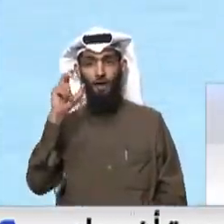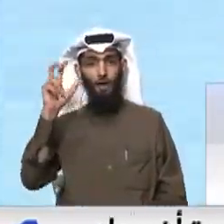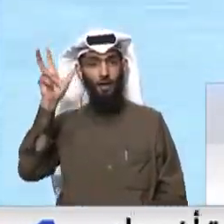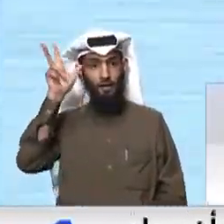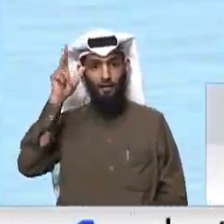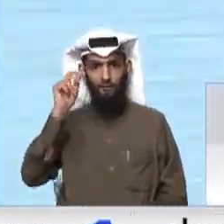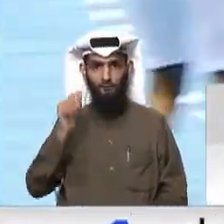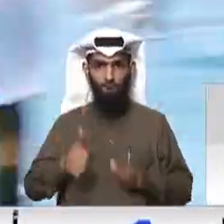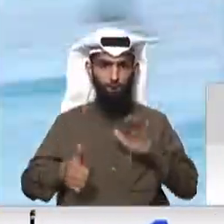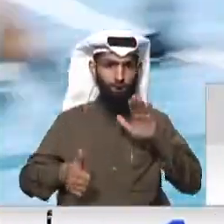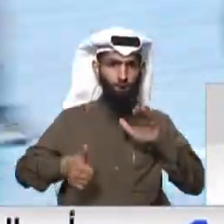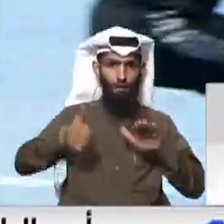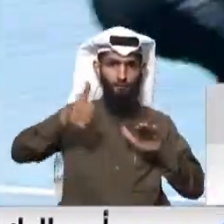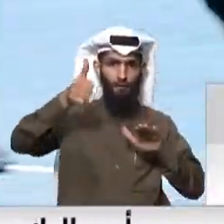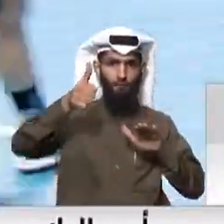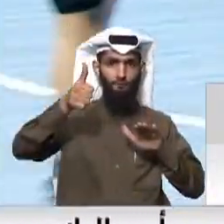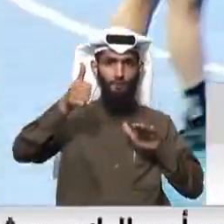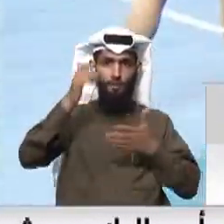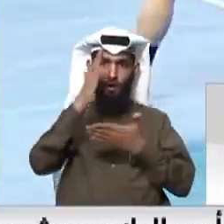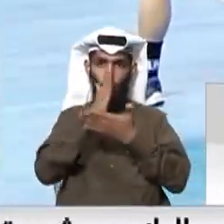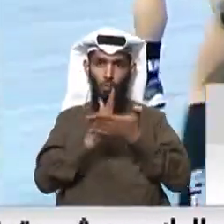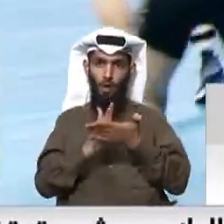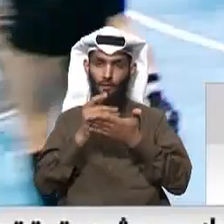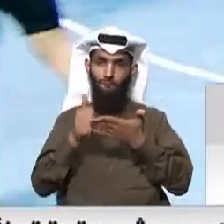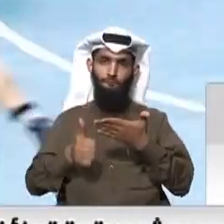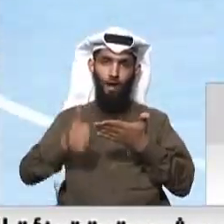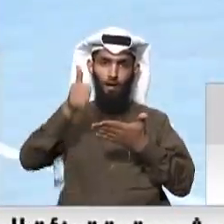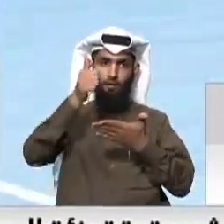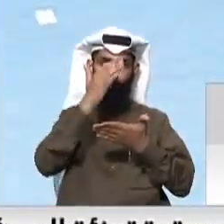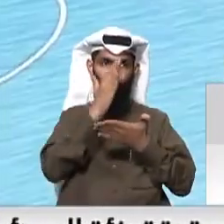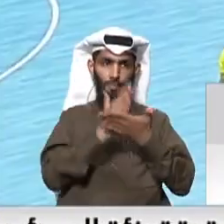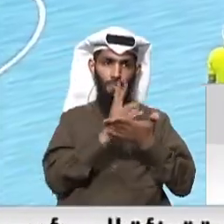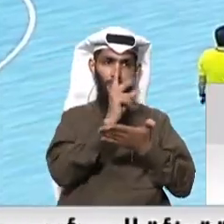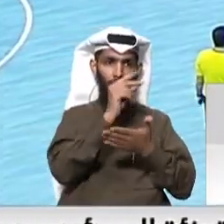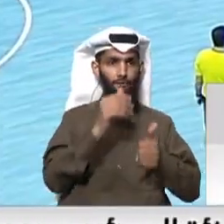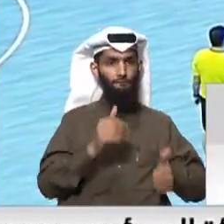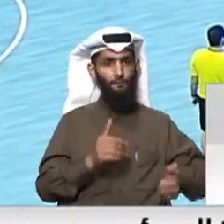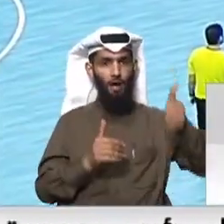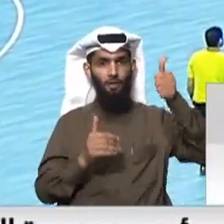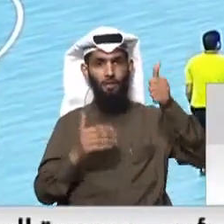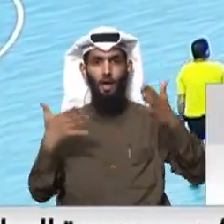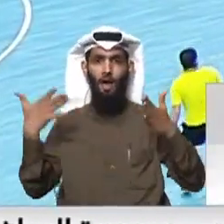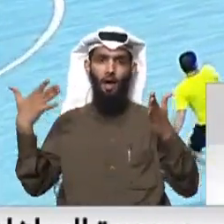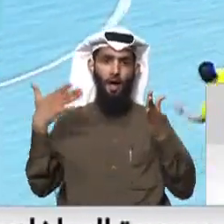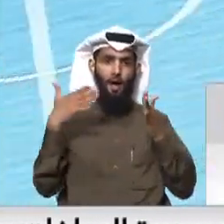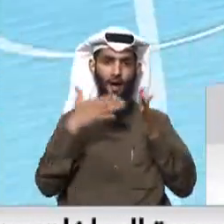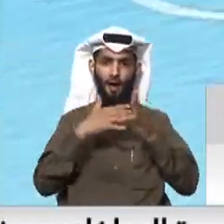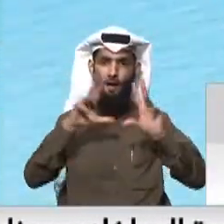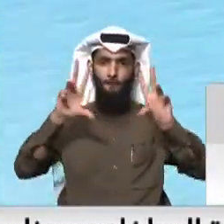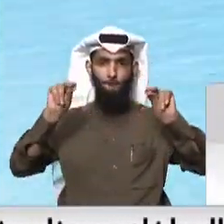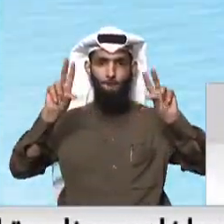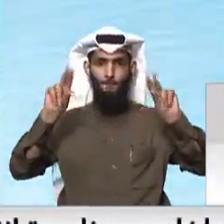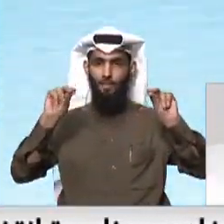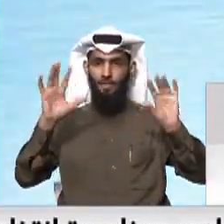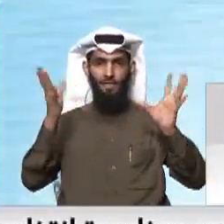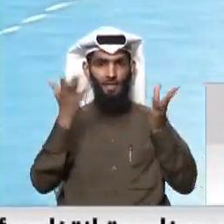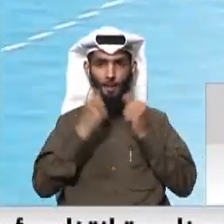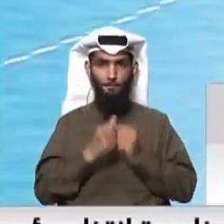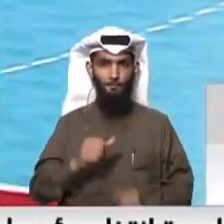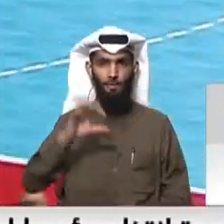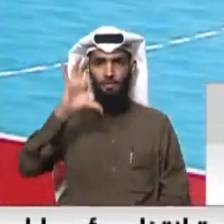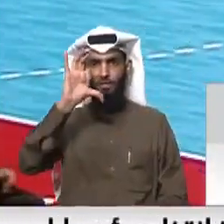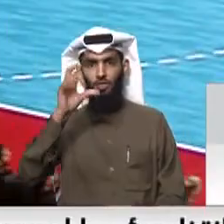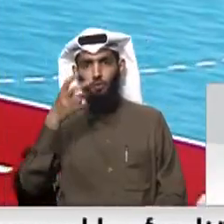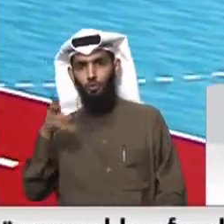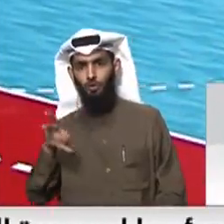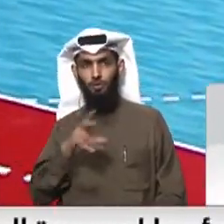عاد بورغان بشوط المباراة الثاني ليفرض التعادل على الجرين وبنتيجة